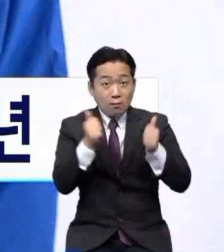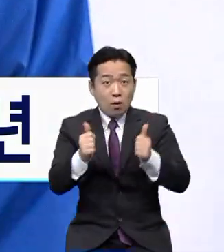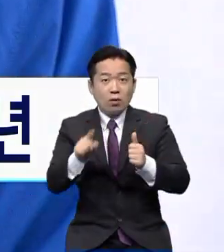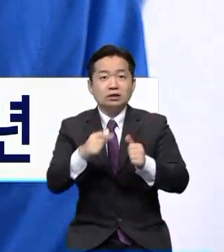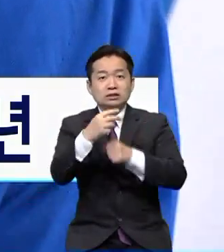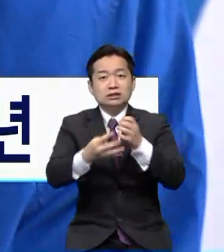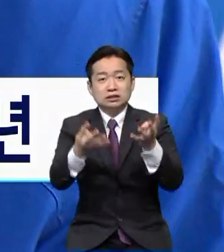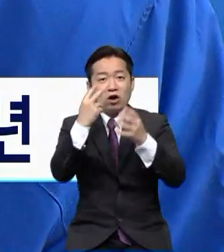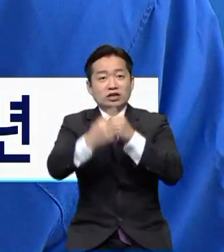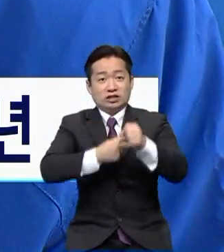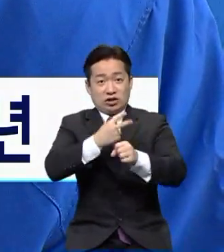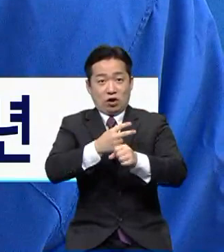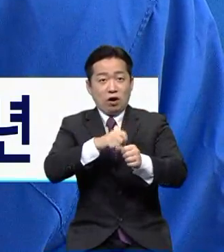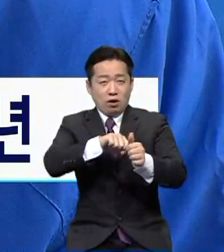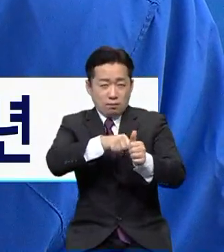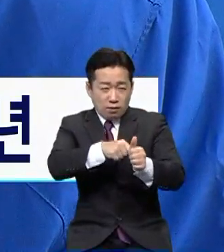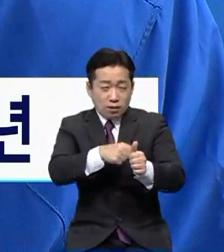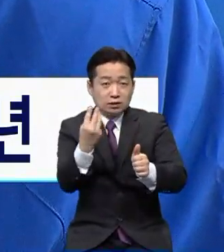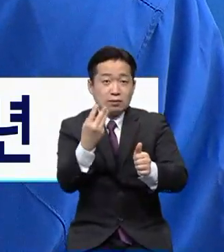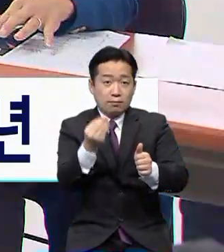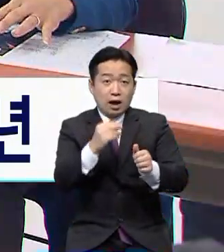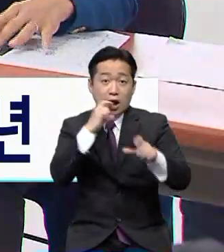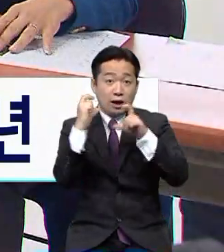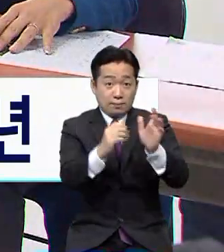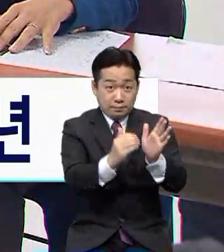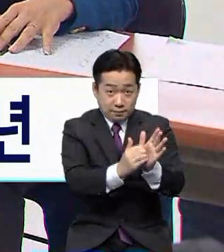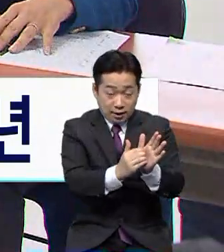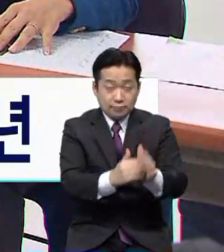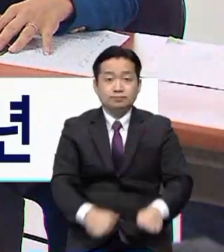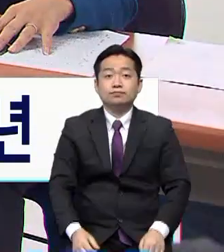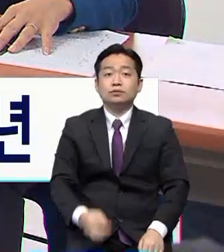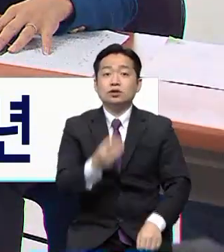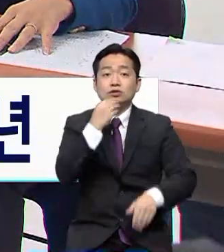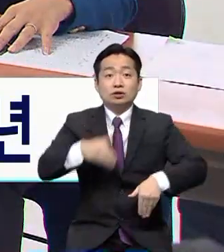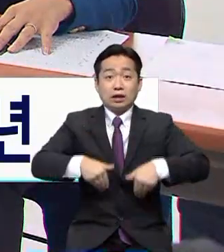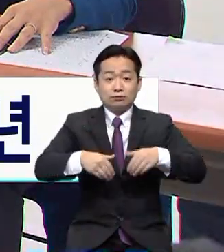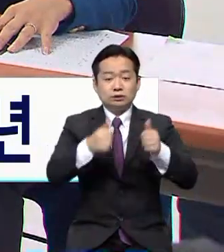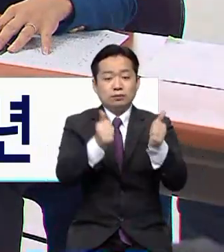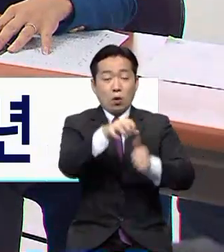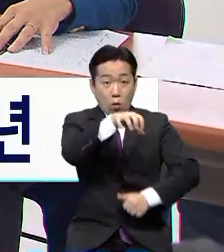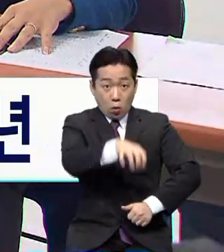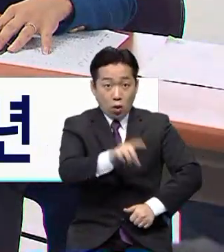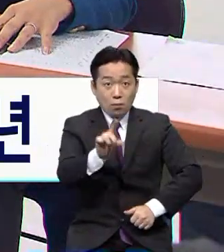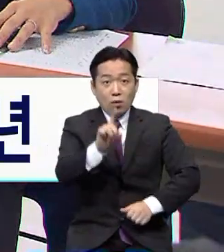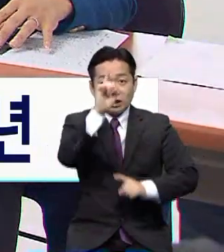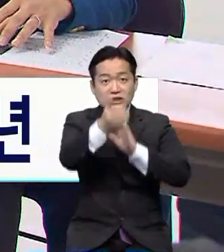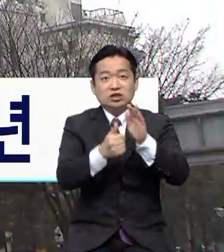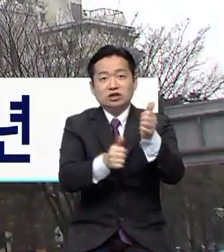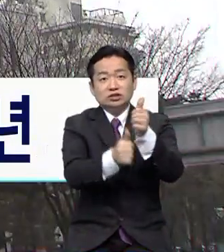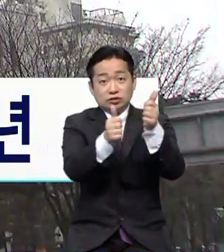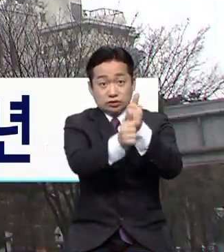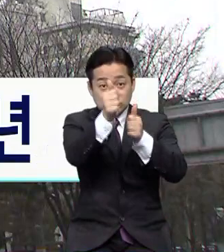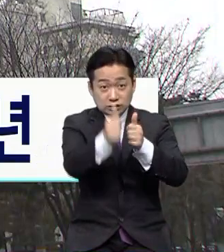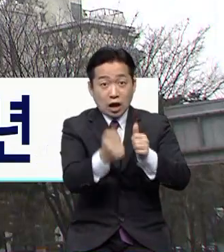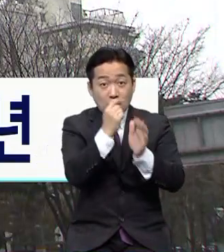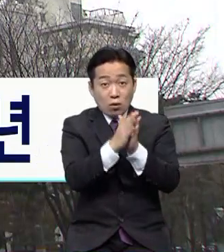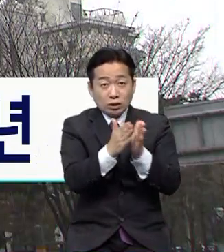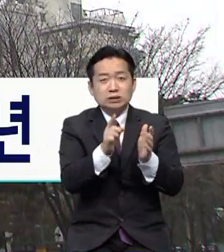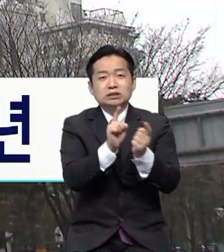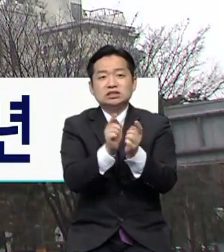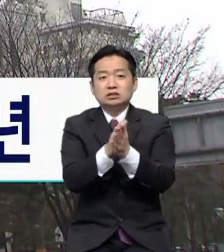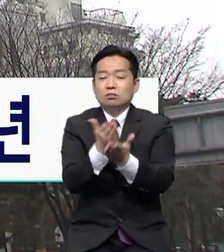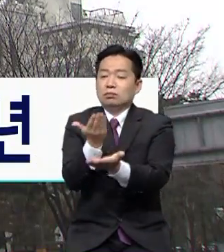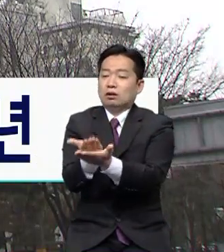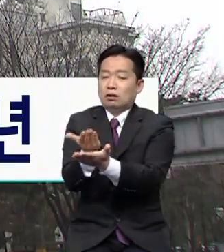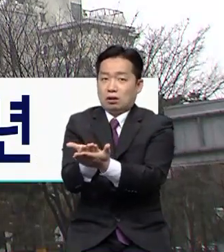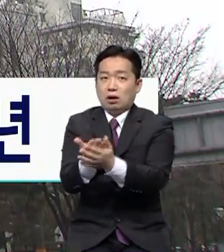법원이 징역 2년과 추징금 3천만 원을 선고했습니다. 서울 남부지법은 이 전 지역위원장 본인이 직접